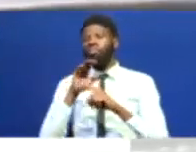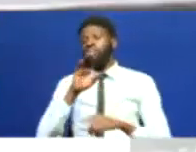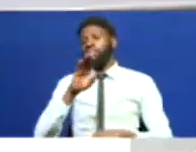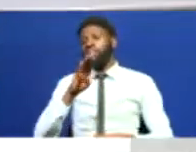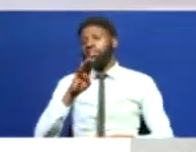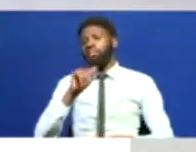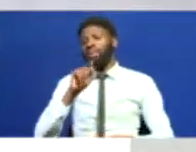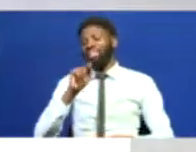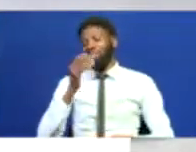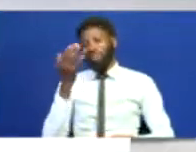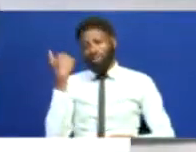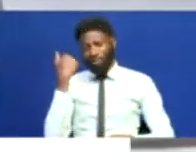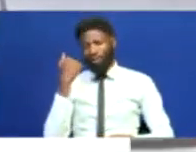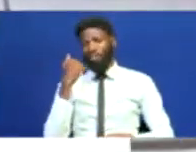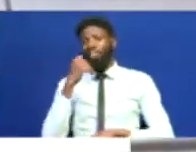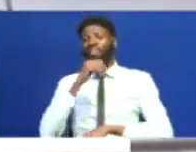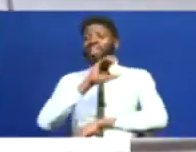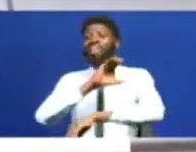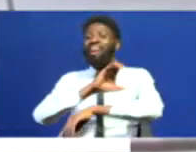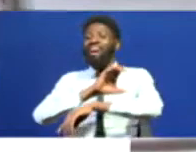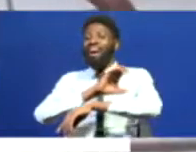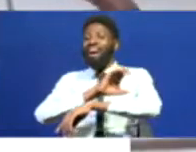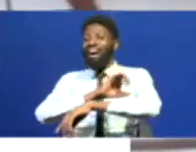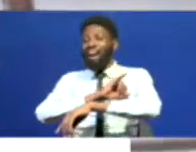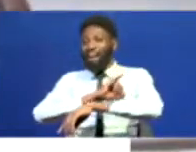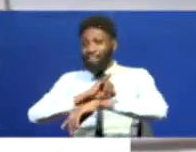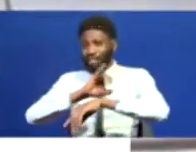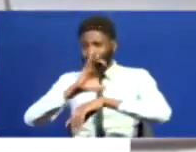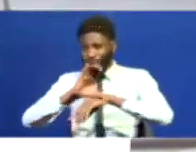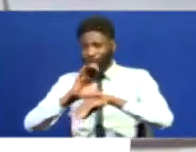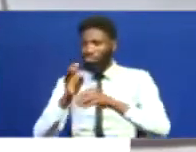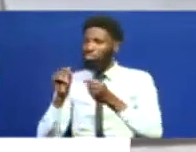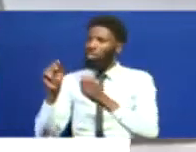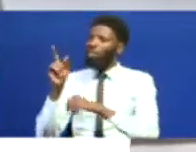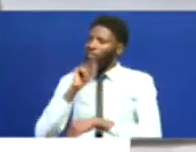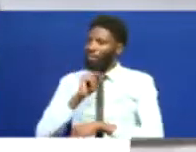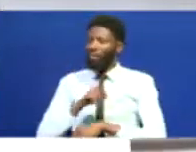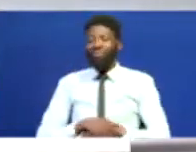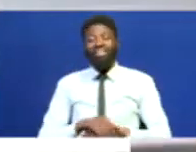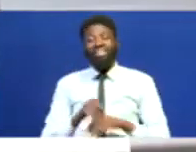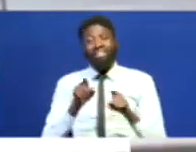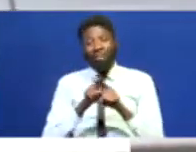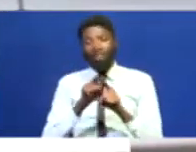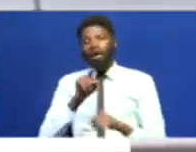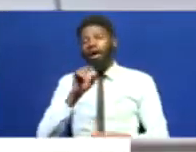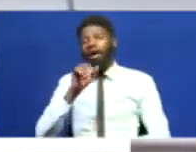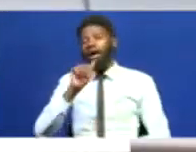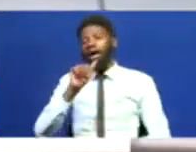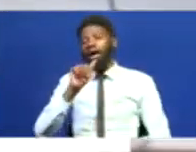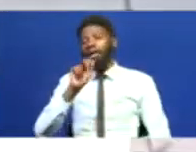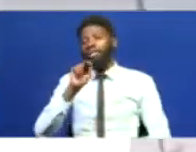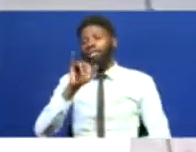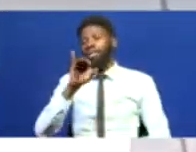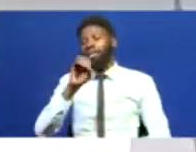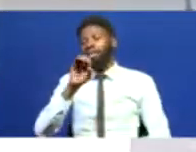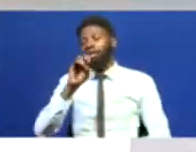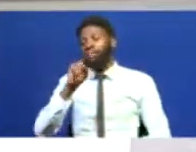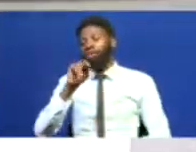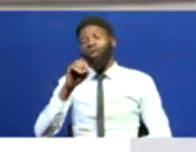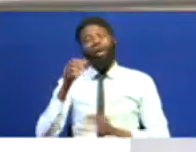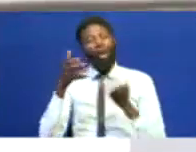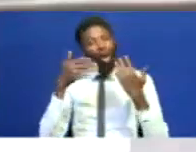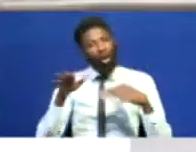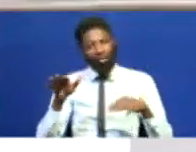Nambi wa Cote d'Ivoire kwa ubora wa alama kwenye robo fainali. Wakati huo Friza Nyango alishindwa kwa ubora wa alama na bingwa wa mwaka